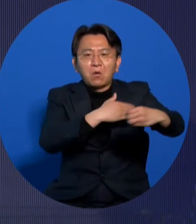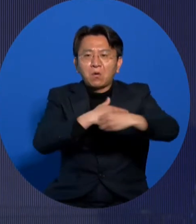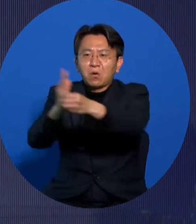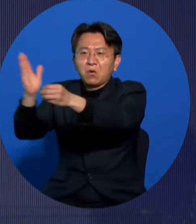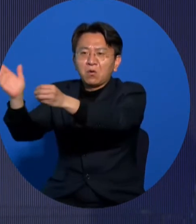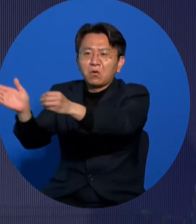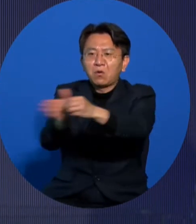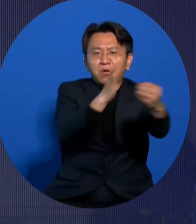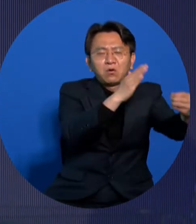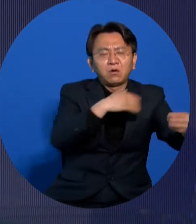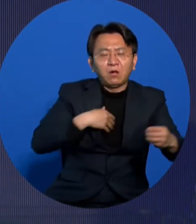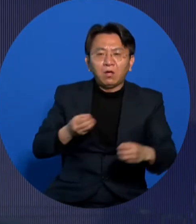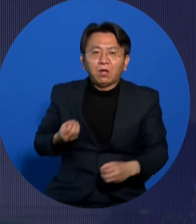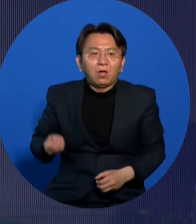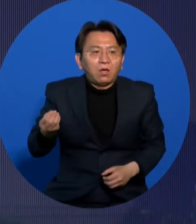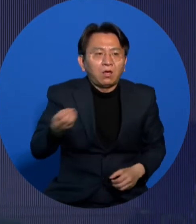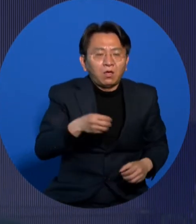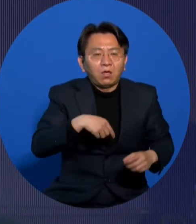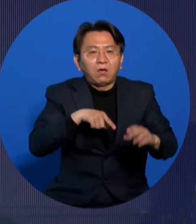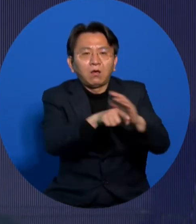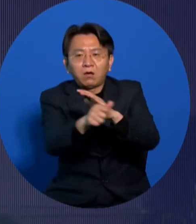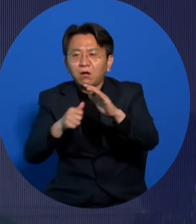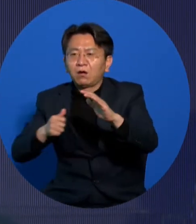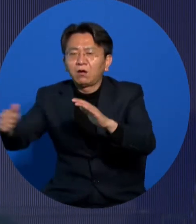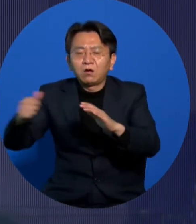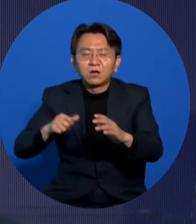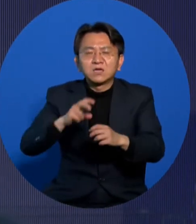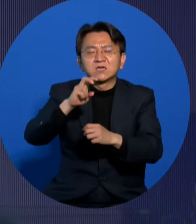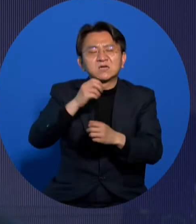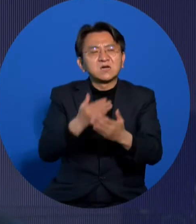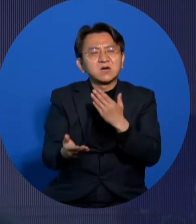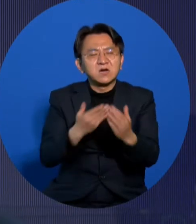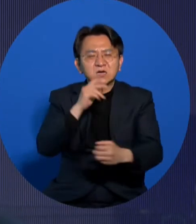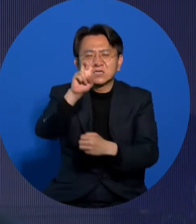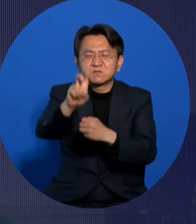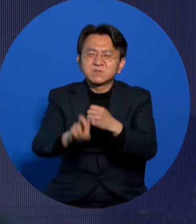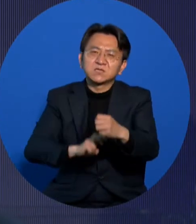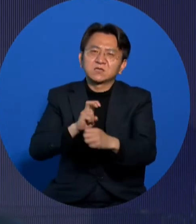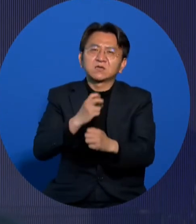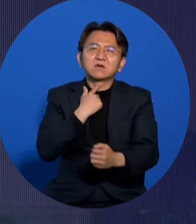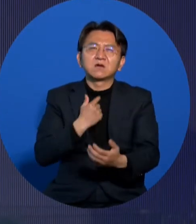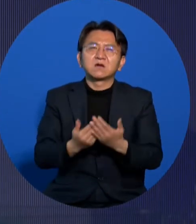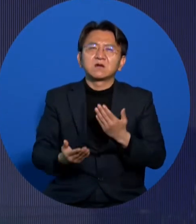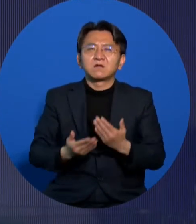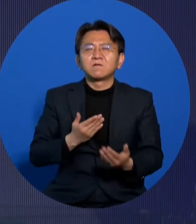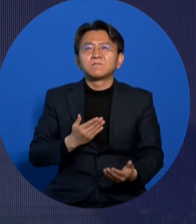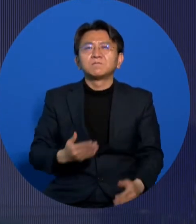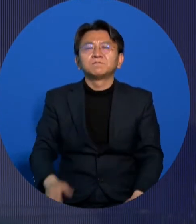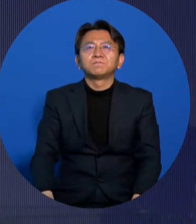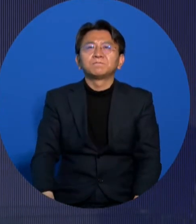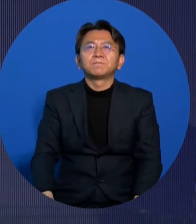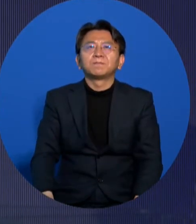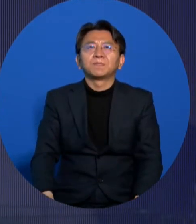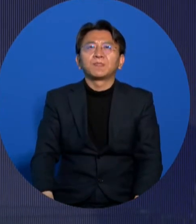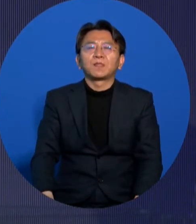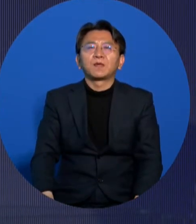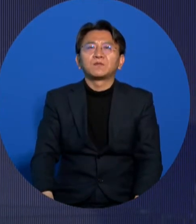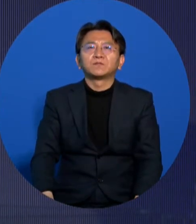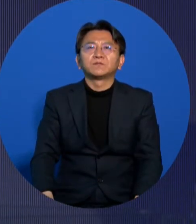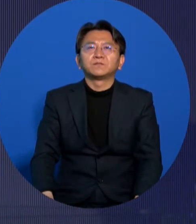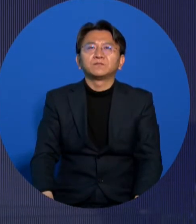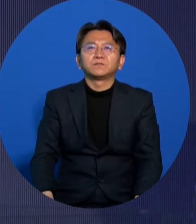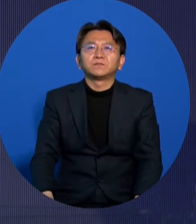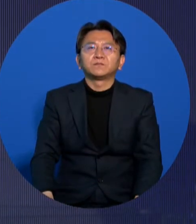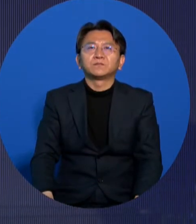했던 제가 한 20년 동안은 그런 투쟁이었습니다. 예. 그래서 이런 것들을